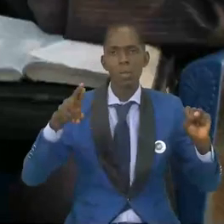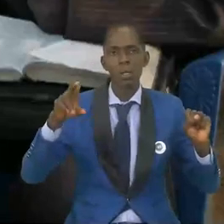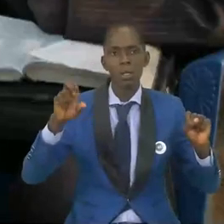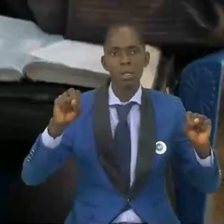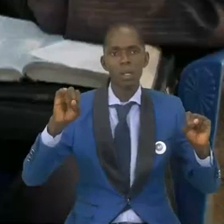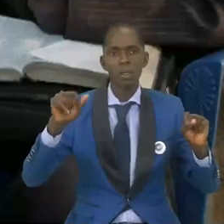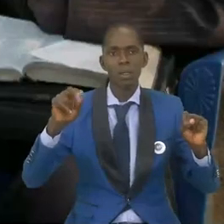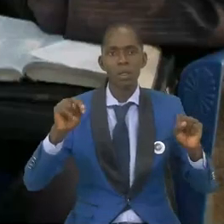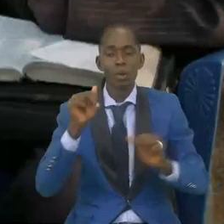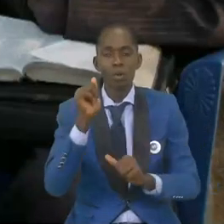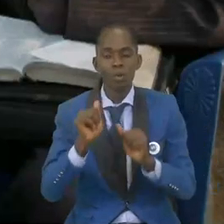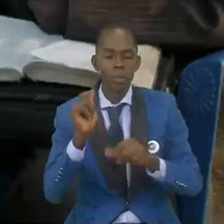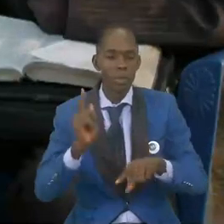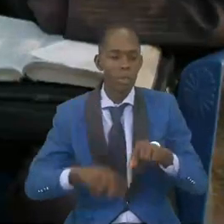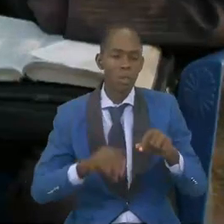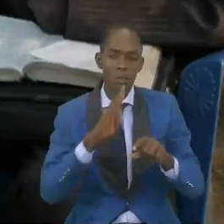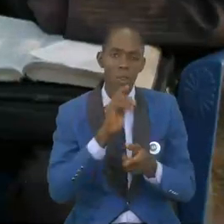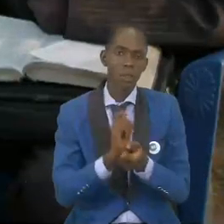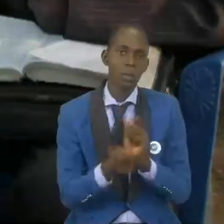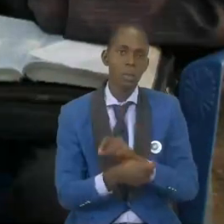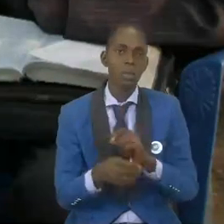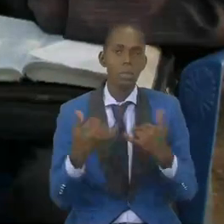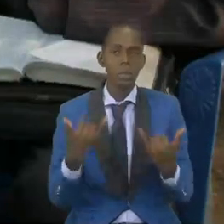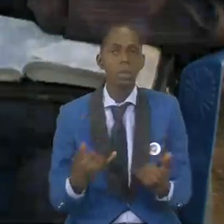qui est immuable.